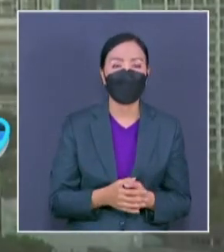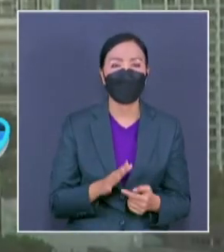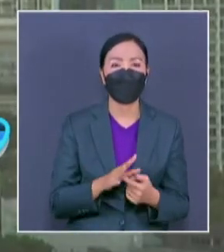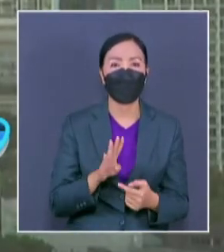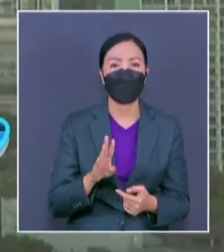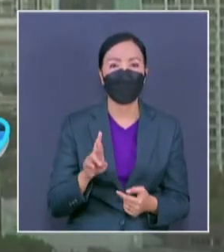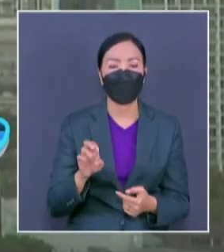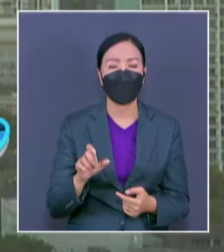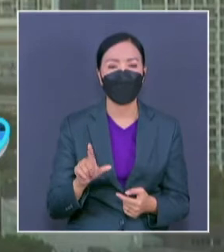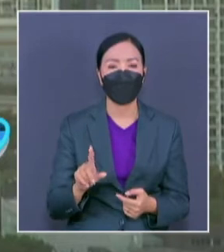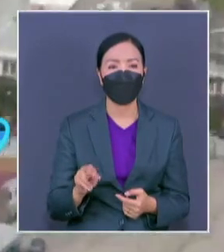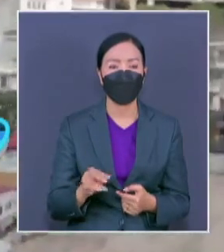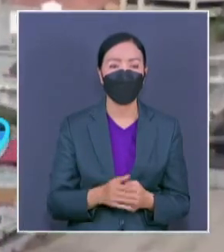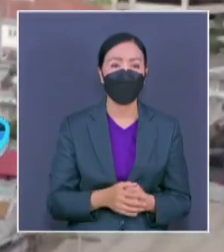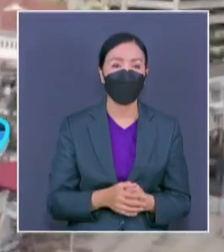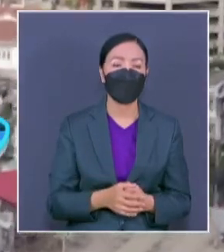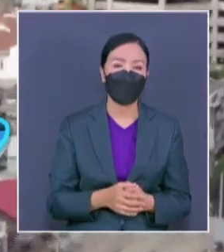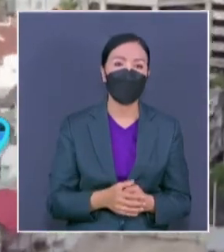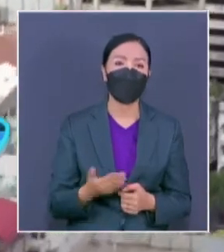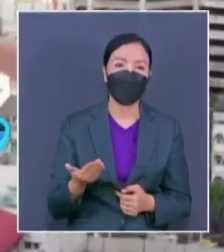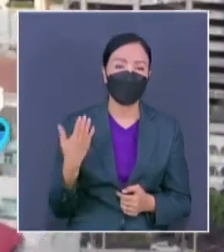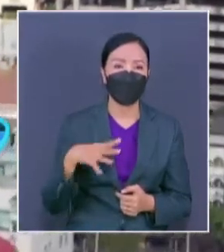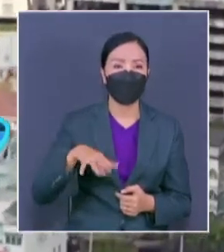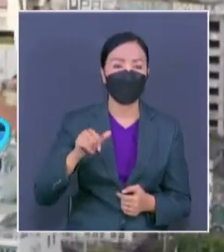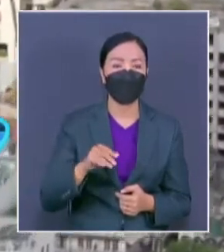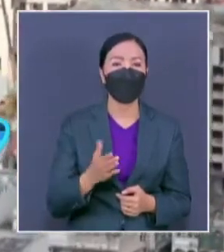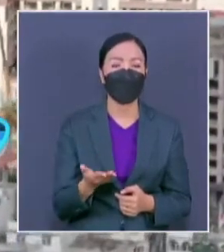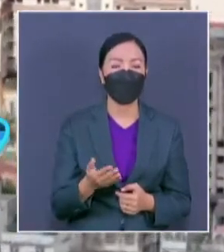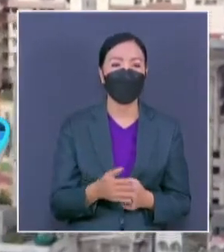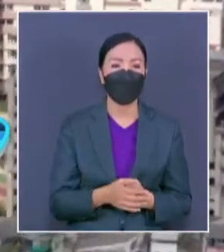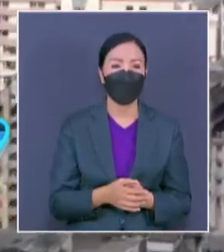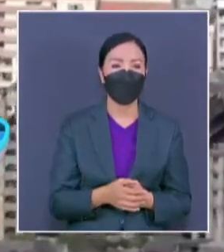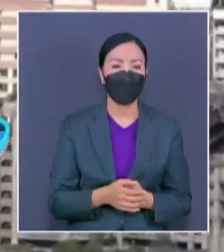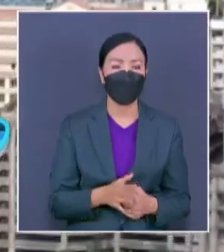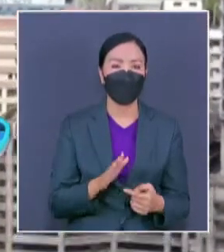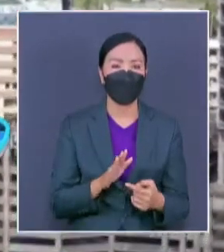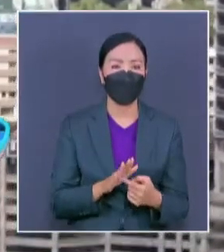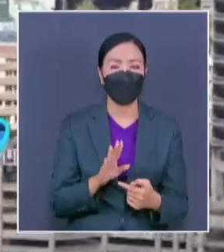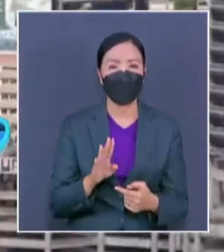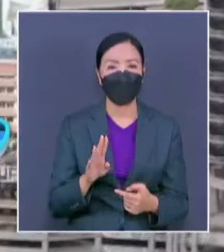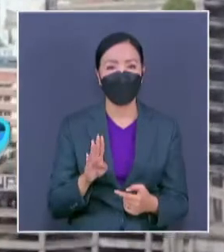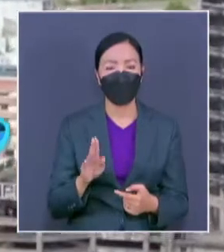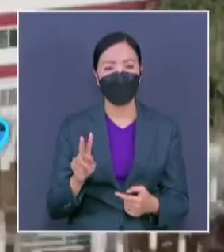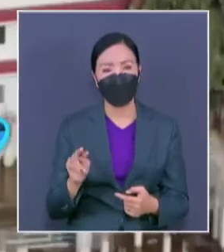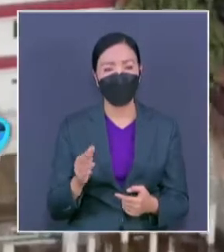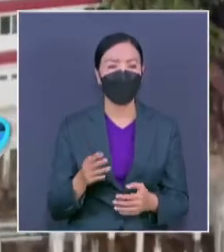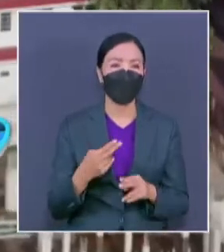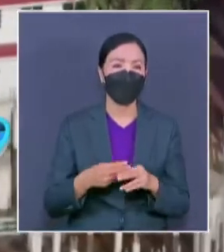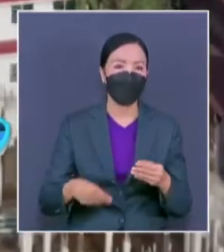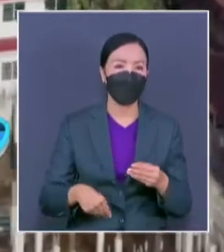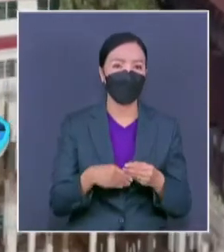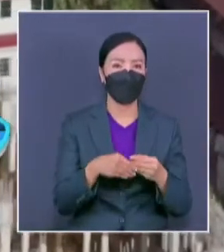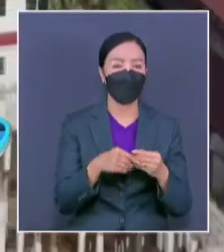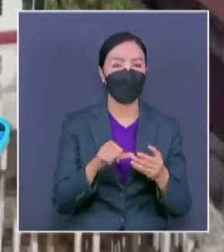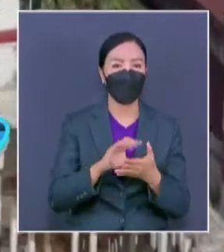อร์ลินสวิตเซอร์แลนด์ครับเดิมคือเมืองเบิร์นครับเพิ่มชื่อเข้าไปเป็นแบนเป็นต้นนี่คือการเพิ่มชื่อที่มี